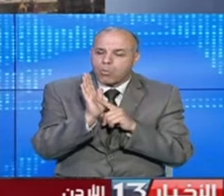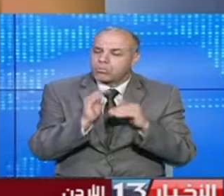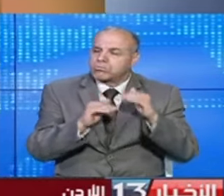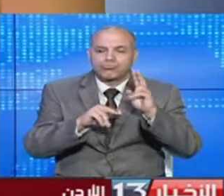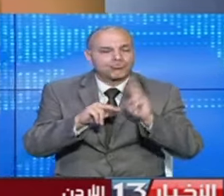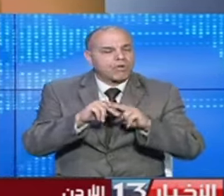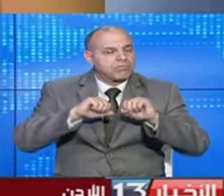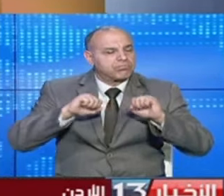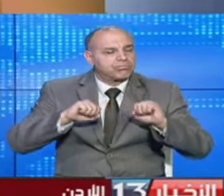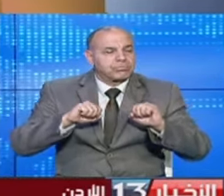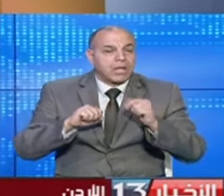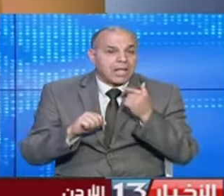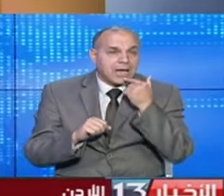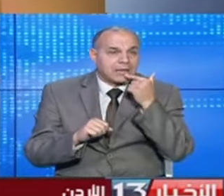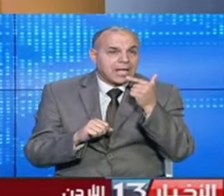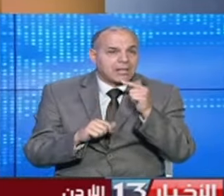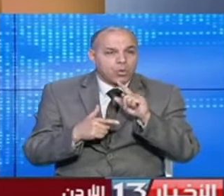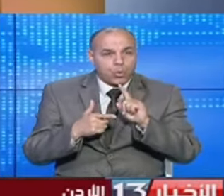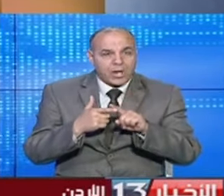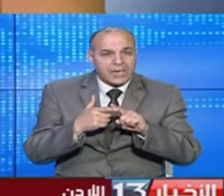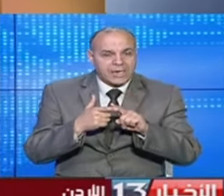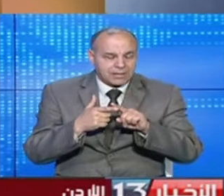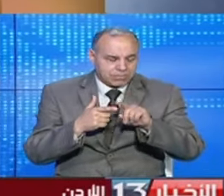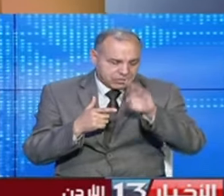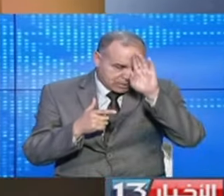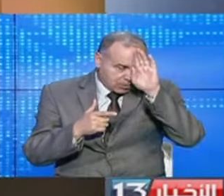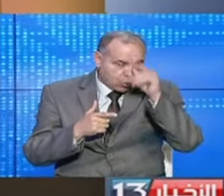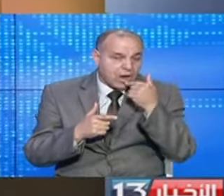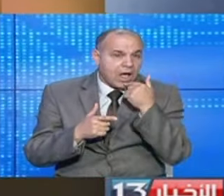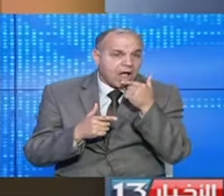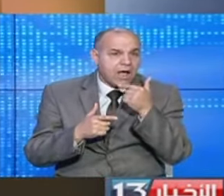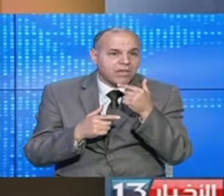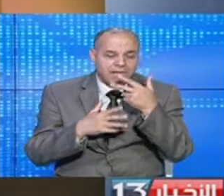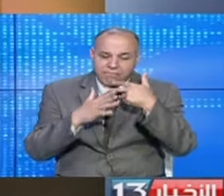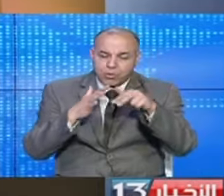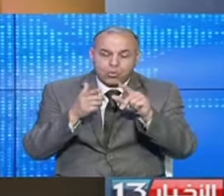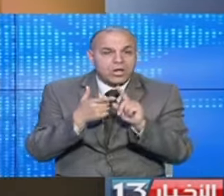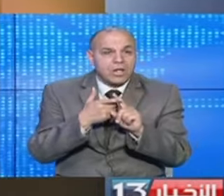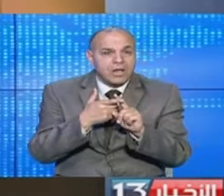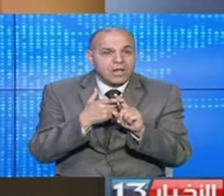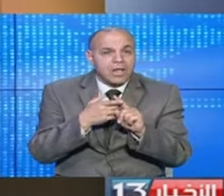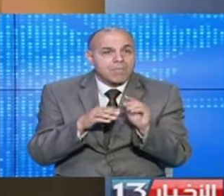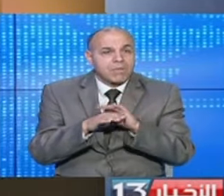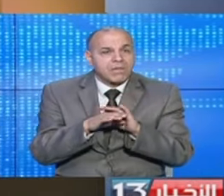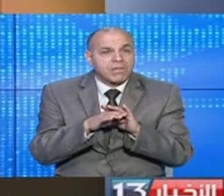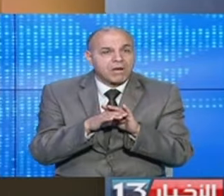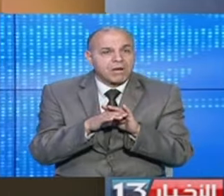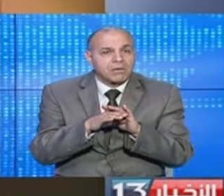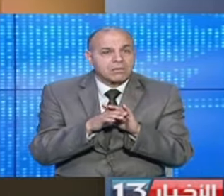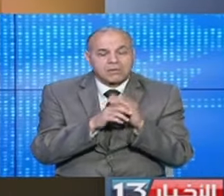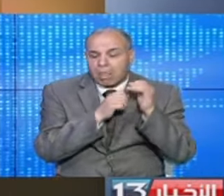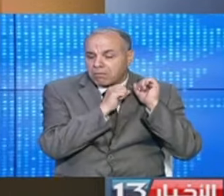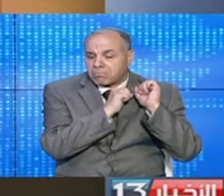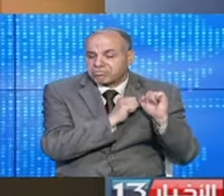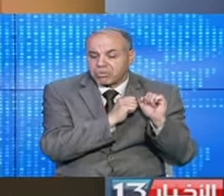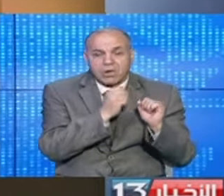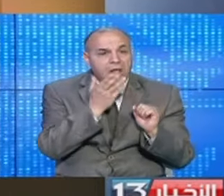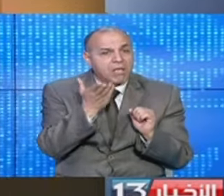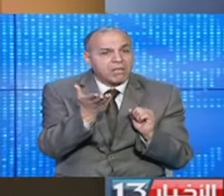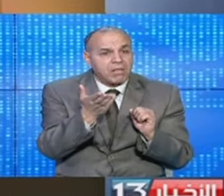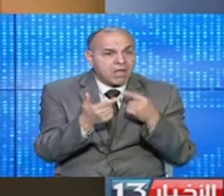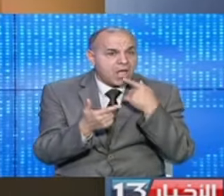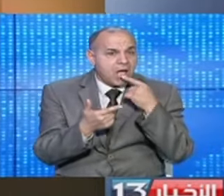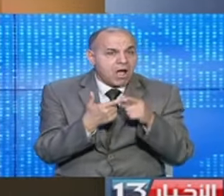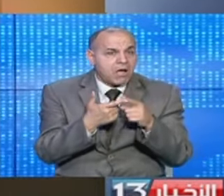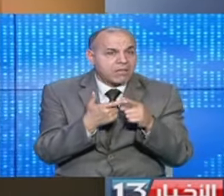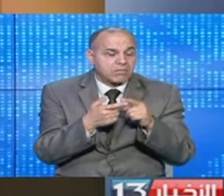القانون. فيما تحدث ولي العهد الأردني السابق من خلال مقطع فيديو عن وضعه قيد الإقامة الجبرية متهما